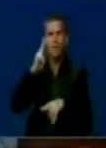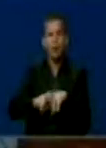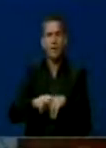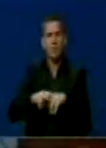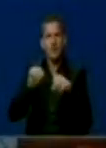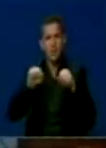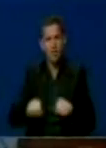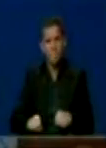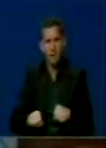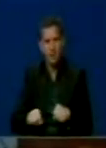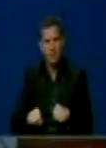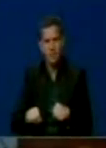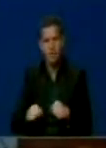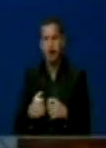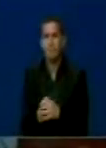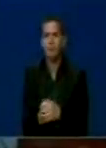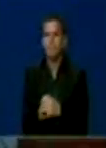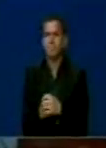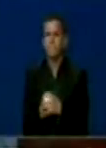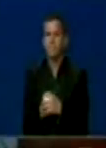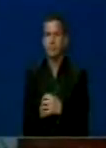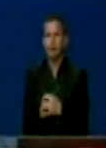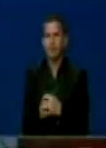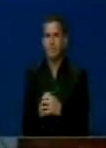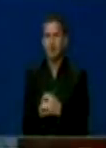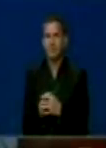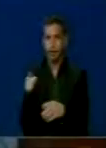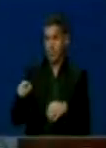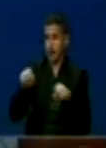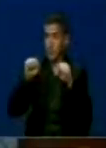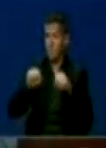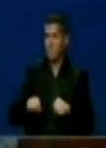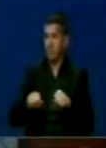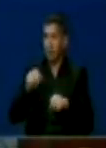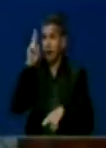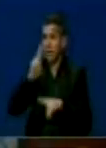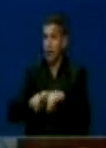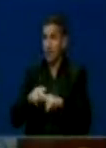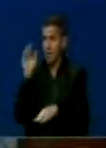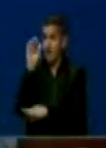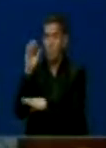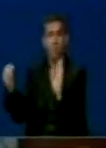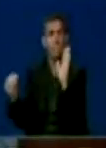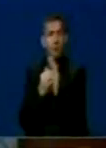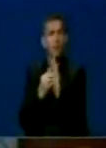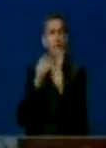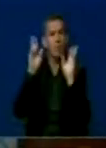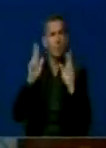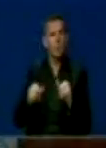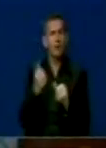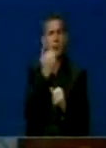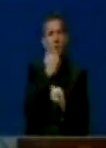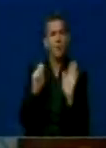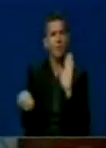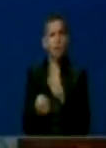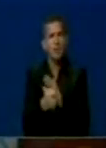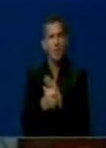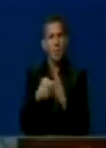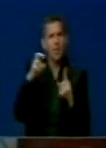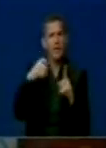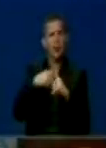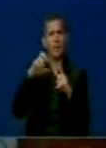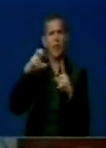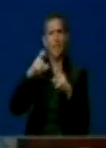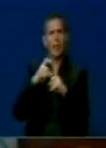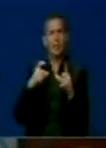së Republikës Kosovës që çdo vendim për kecën atë bot të jetë në përputhje me procesin e privatizimit të kecit. Dhe një gjë e